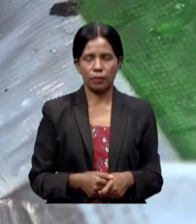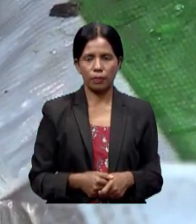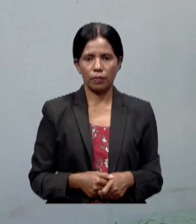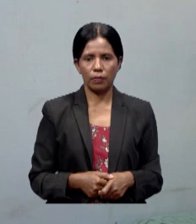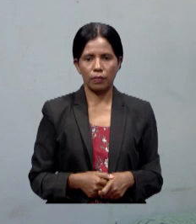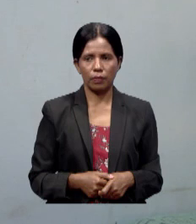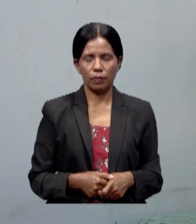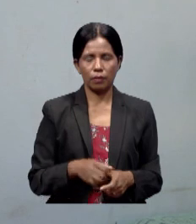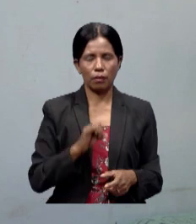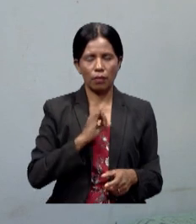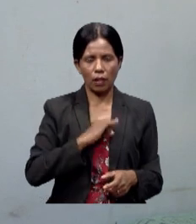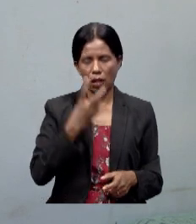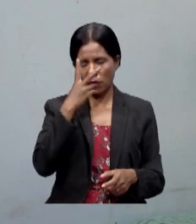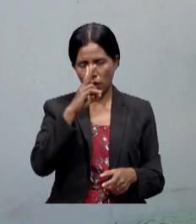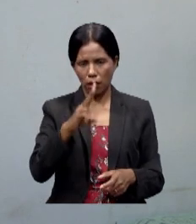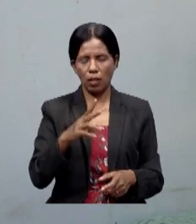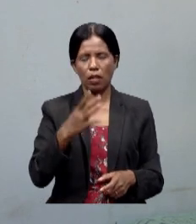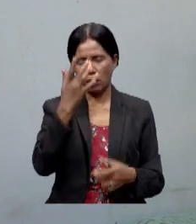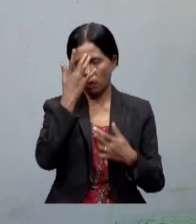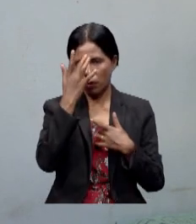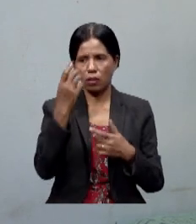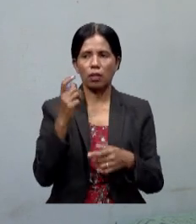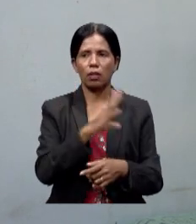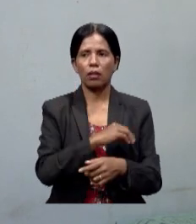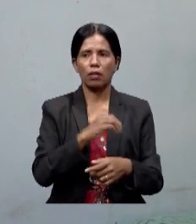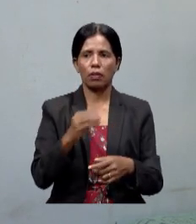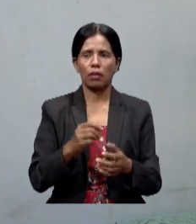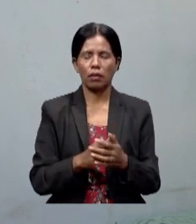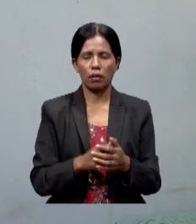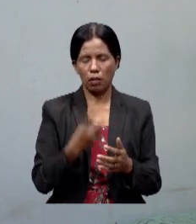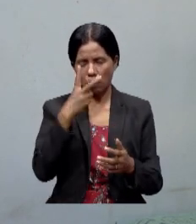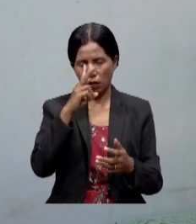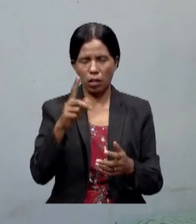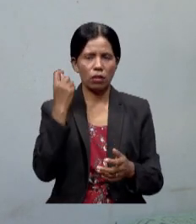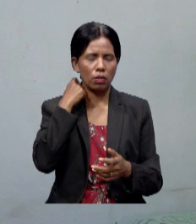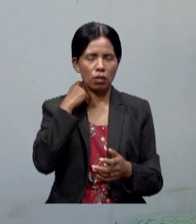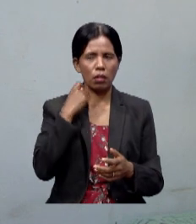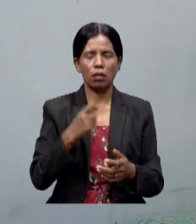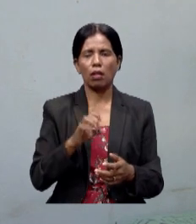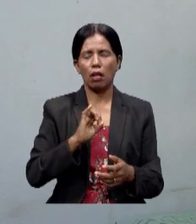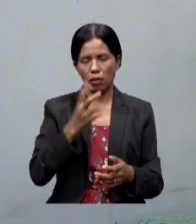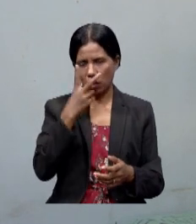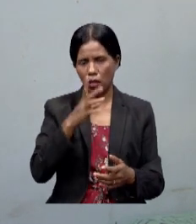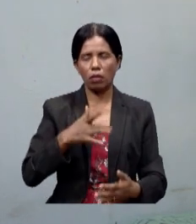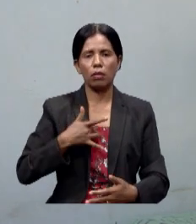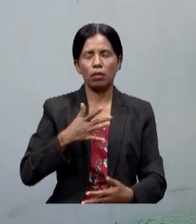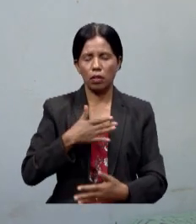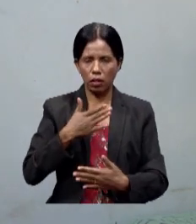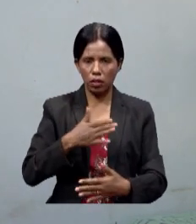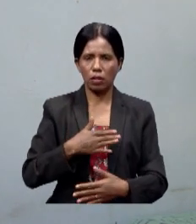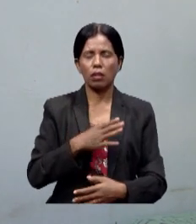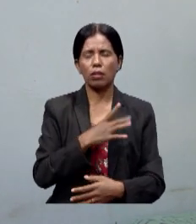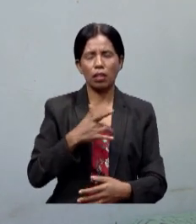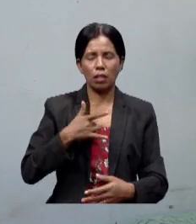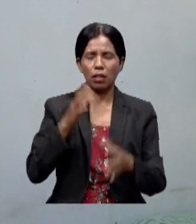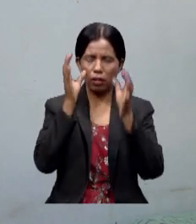Rasik mo dalam rumah hau tensang saeta non ni feto hau mos feto quando hansa nene ka triste teves ne ba hau dalam rumah hau